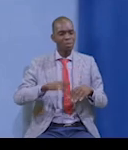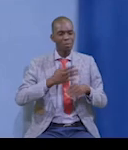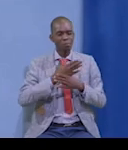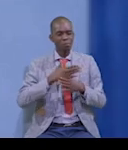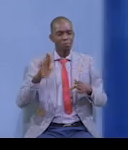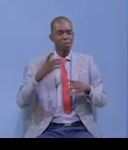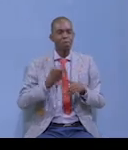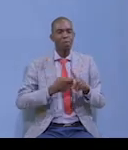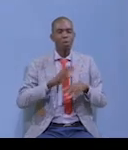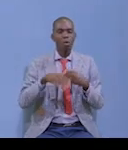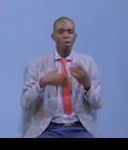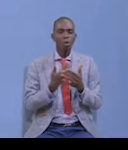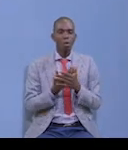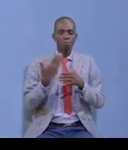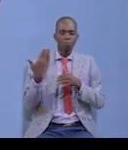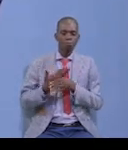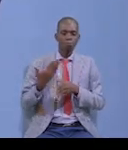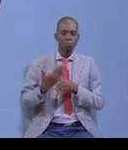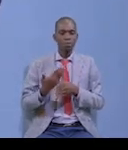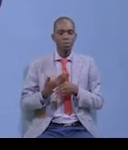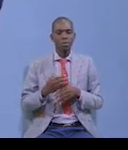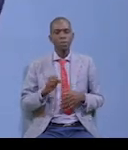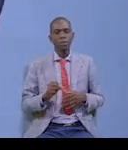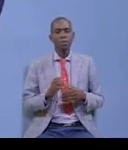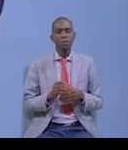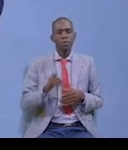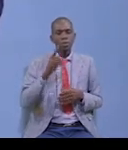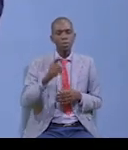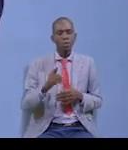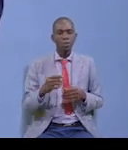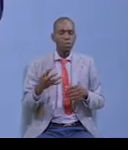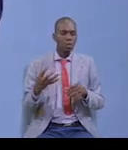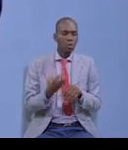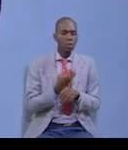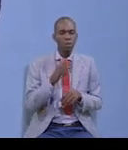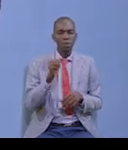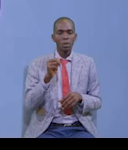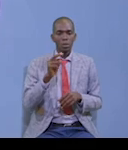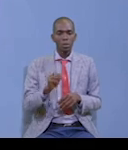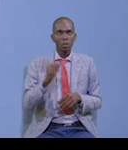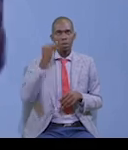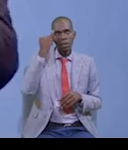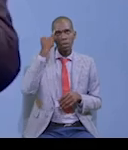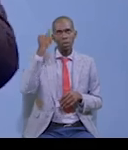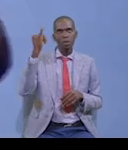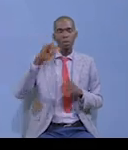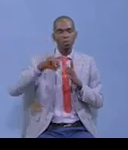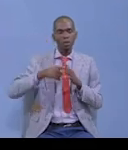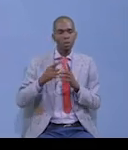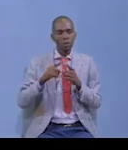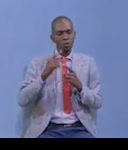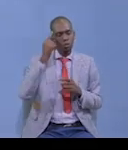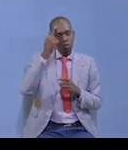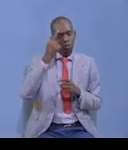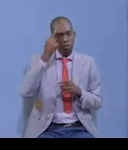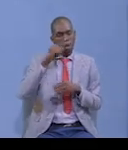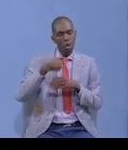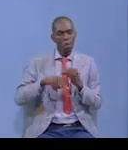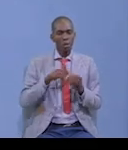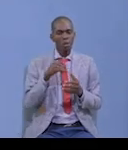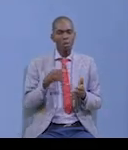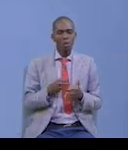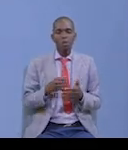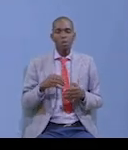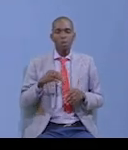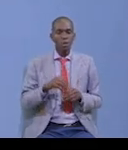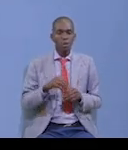నుంచి మనసులో నుంచి తీసివేసి మనసు ఖాళీ చేసి, you take a thought, you take an idea. మీ యొక్క ఆలోచన తీసుకున్నట్లయితే, in this place now